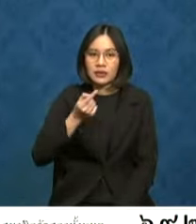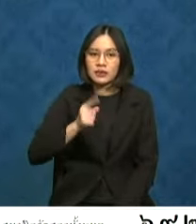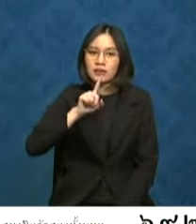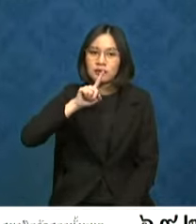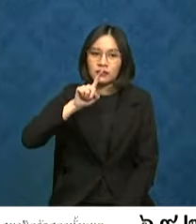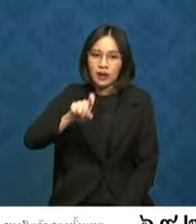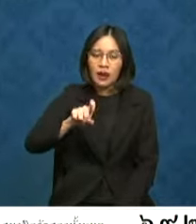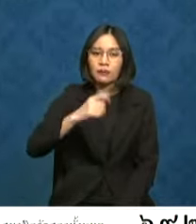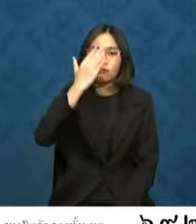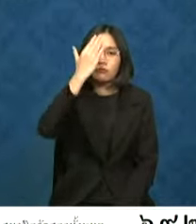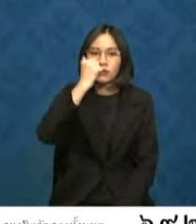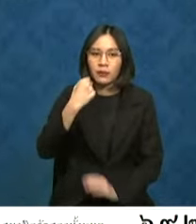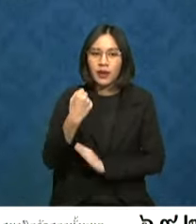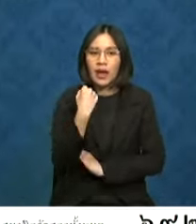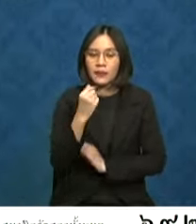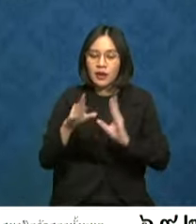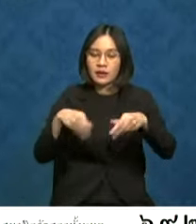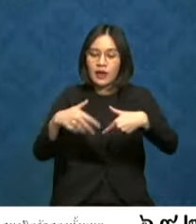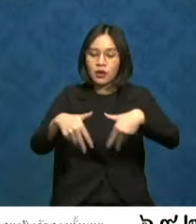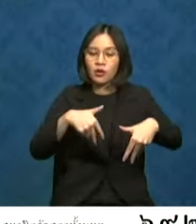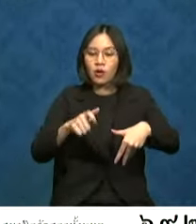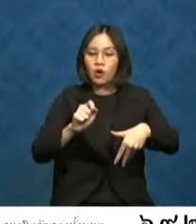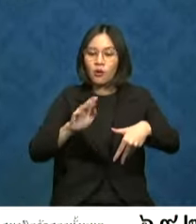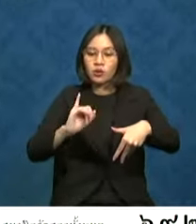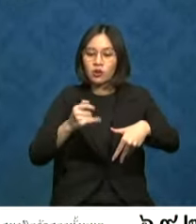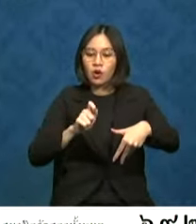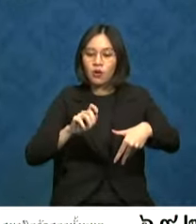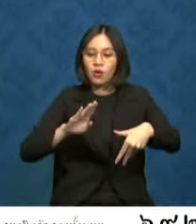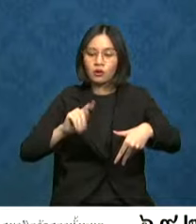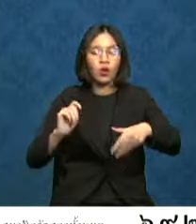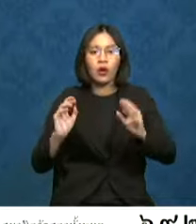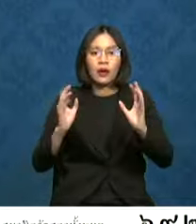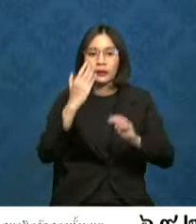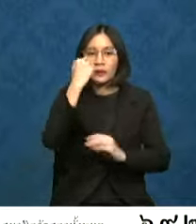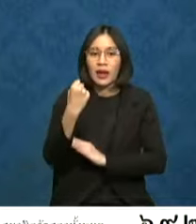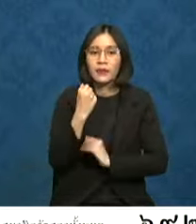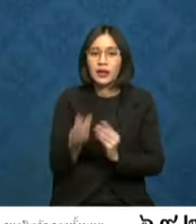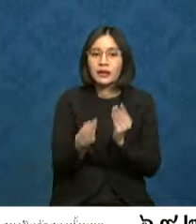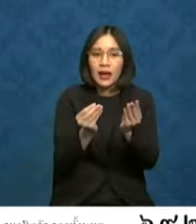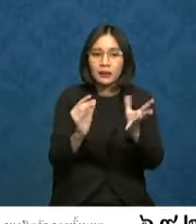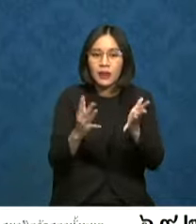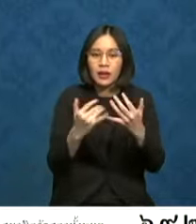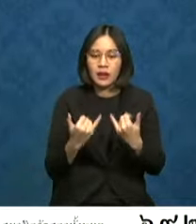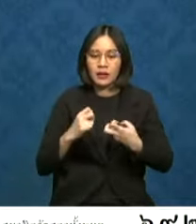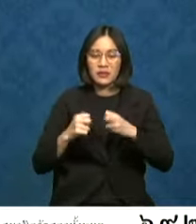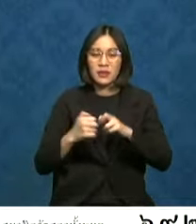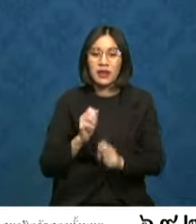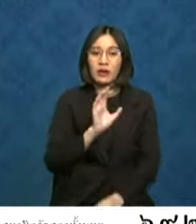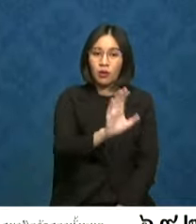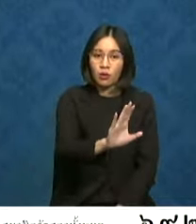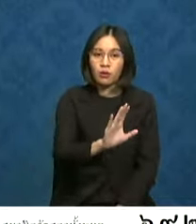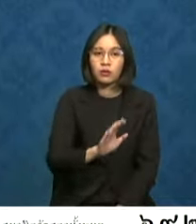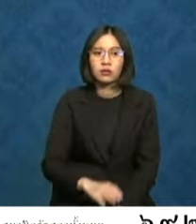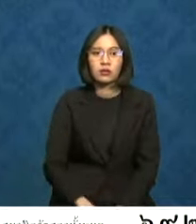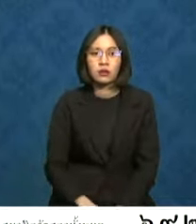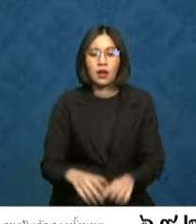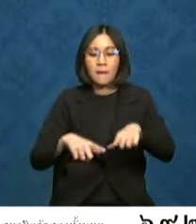บ